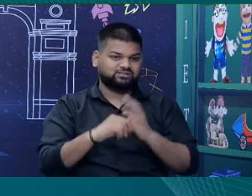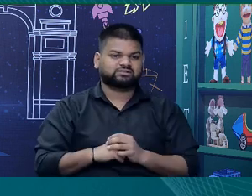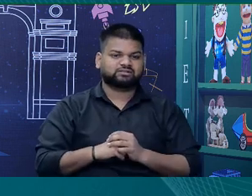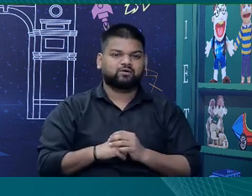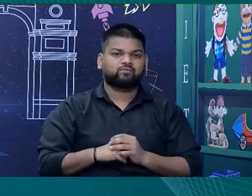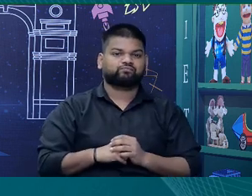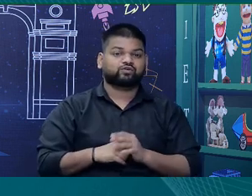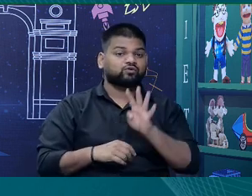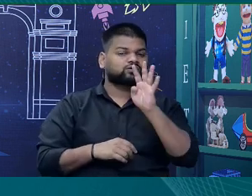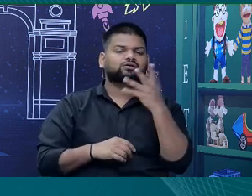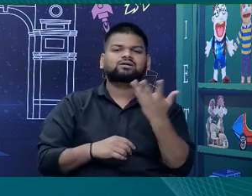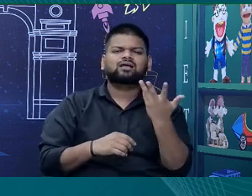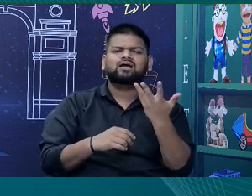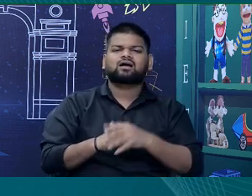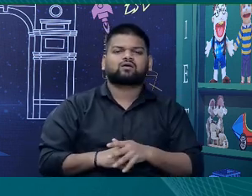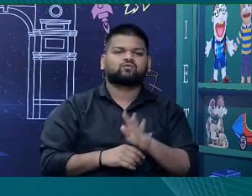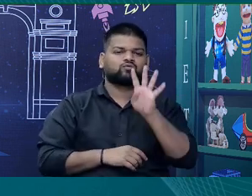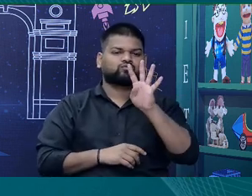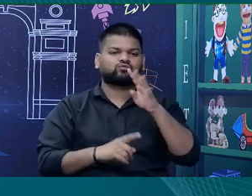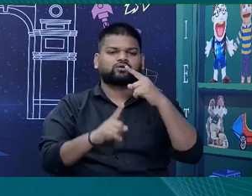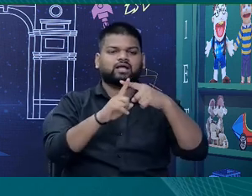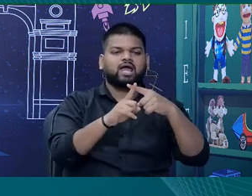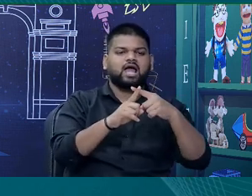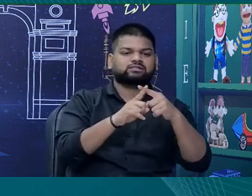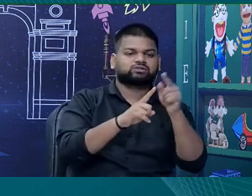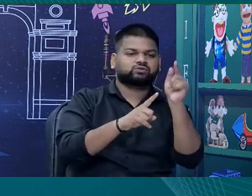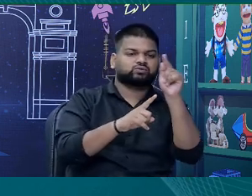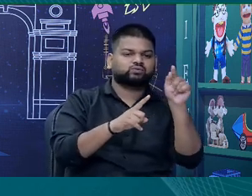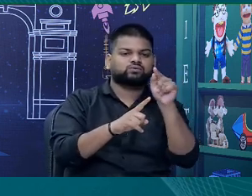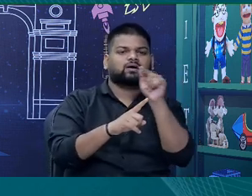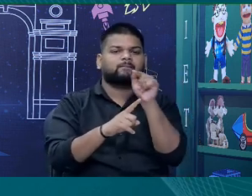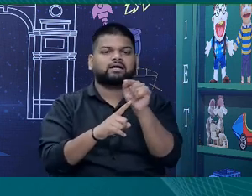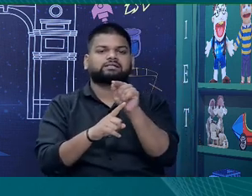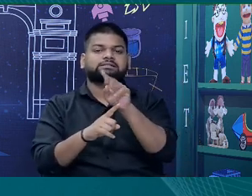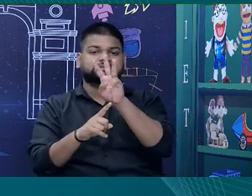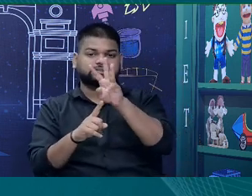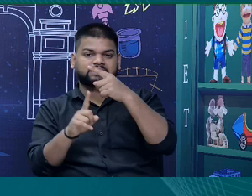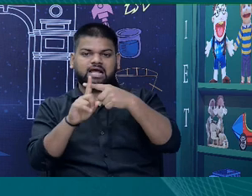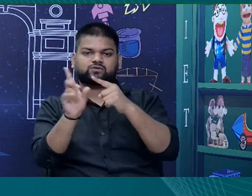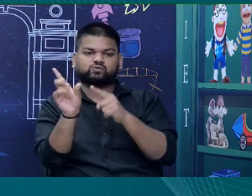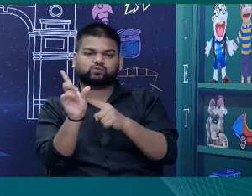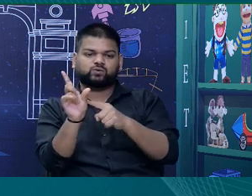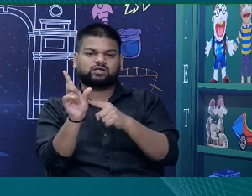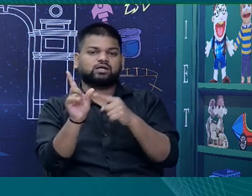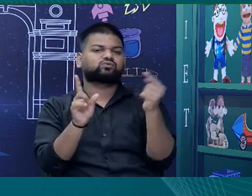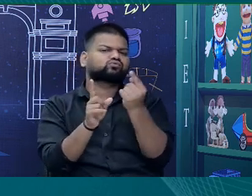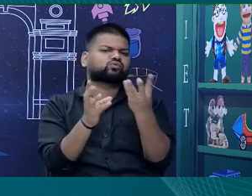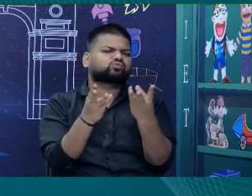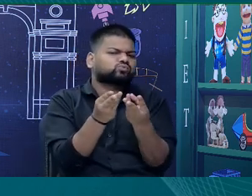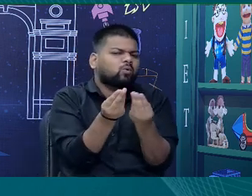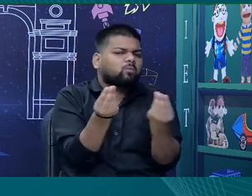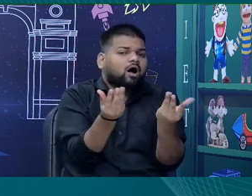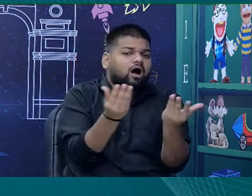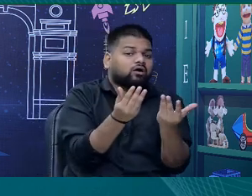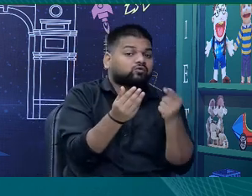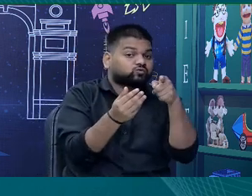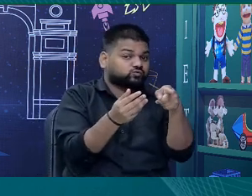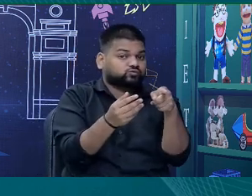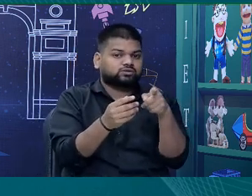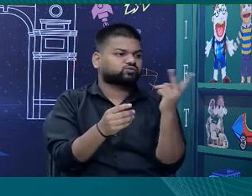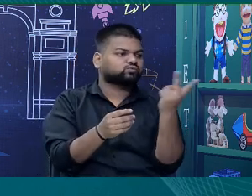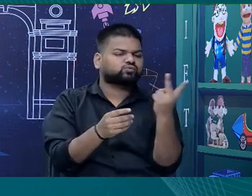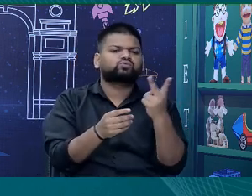जो की है 4x² और -3xy इन्हीं दो पार्ट्स को इन्हीं दो कॉम्पोनेंट्स को हम टर्म्स के नाम